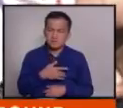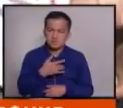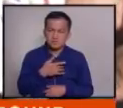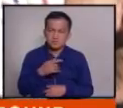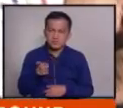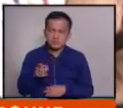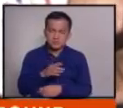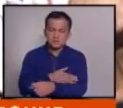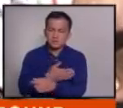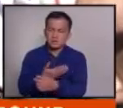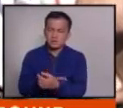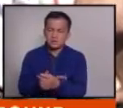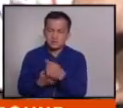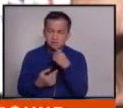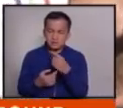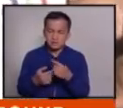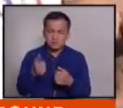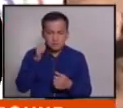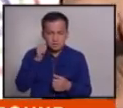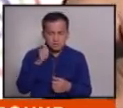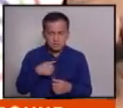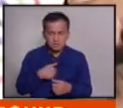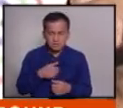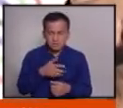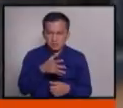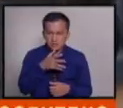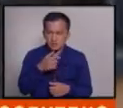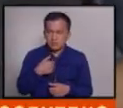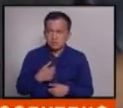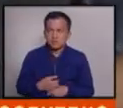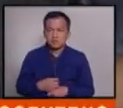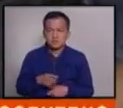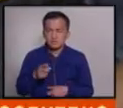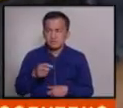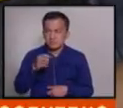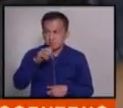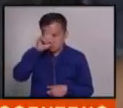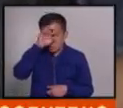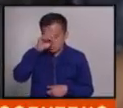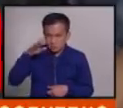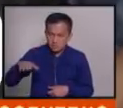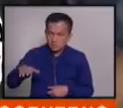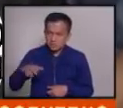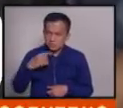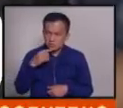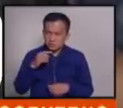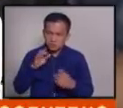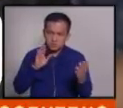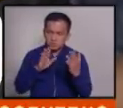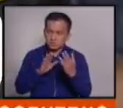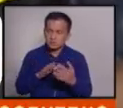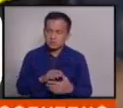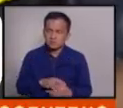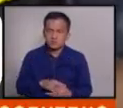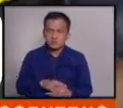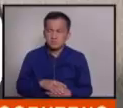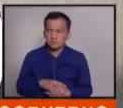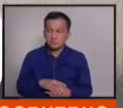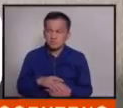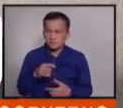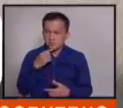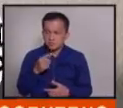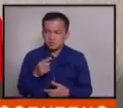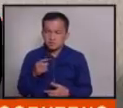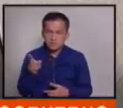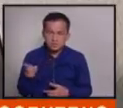ko na yung anak ko eh. Siyempre po, babae po ako, nanay po ako eh. Ang lolo naman ng bata, nangumpronta na. Yung binulungan ko sa